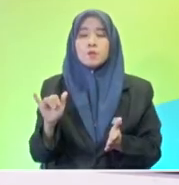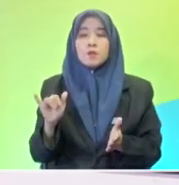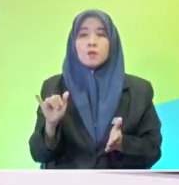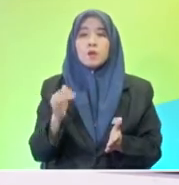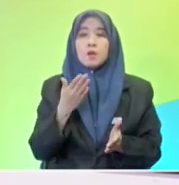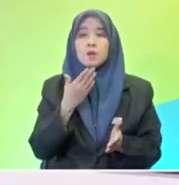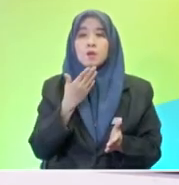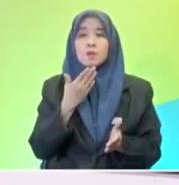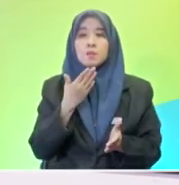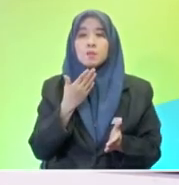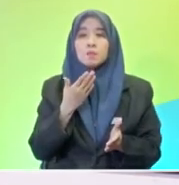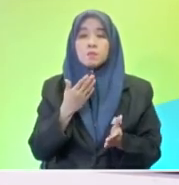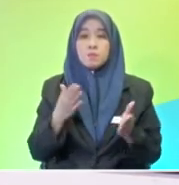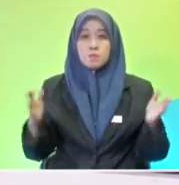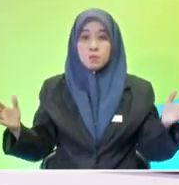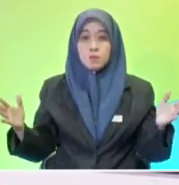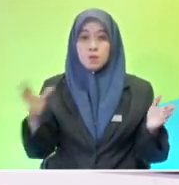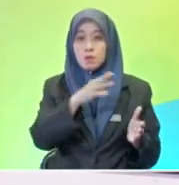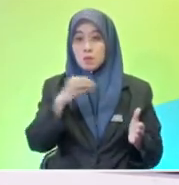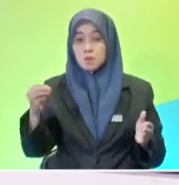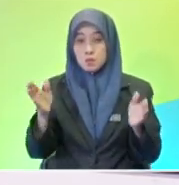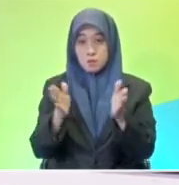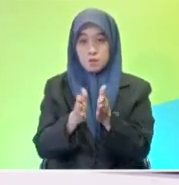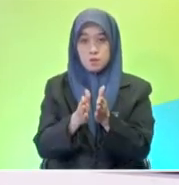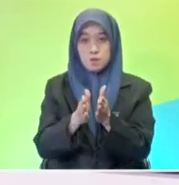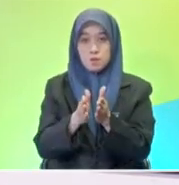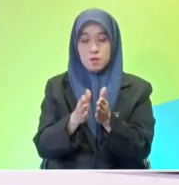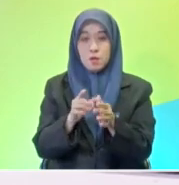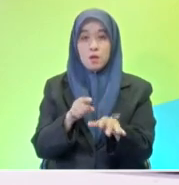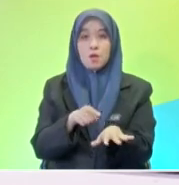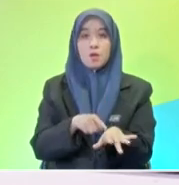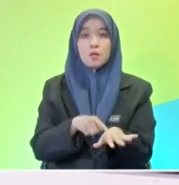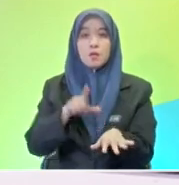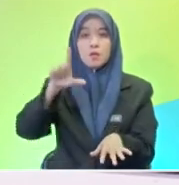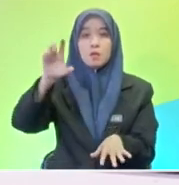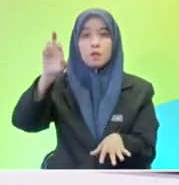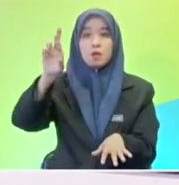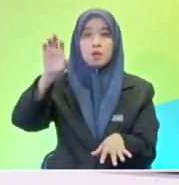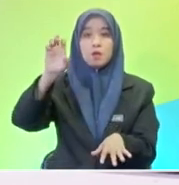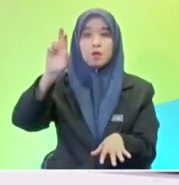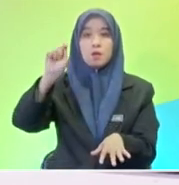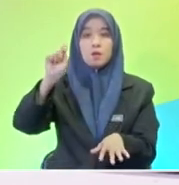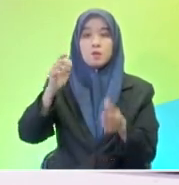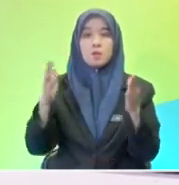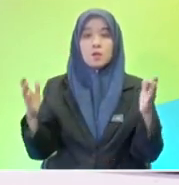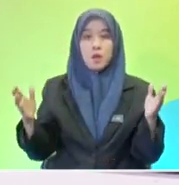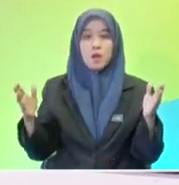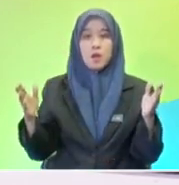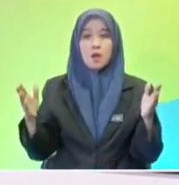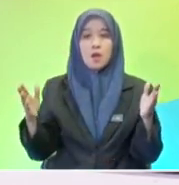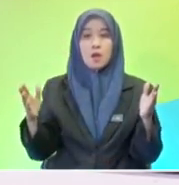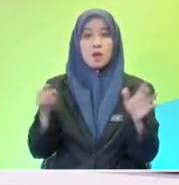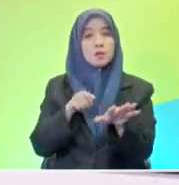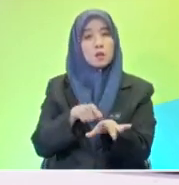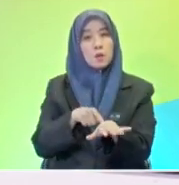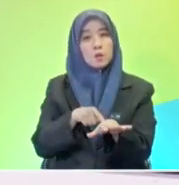kecil yanggat tak tadi Daun lerek besar Thank you Abang Kris okey daun lerek besar c masuk kat sini